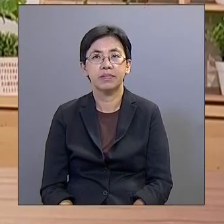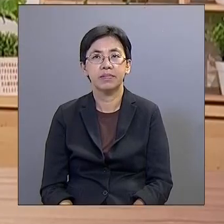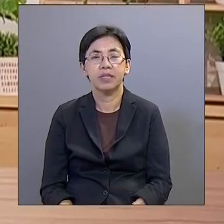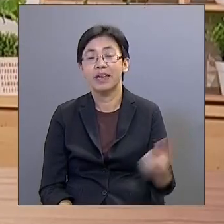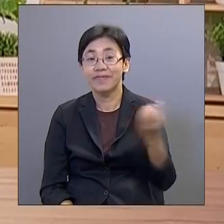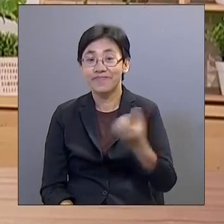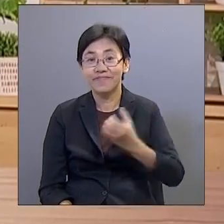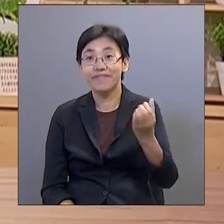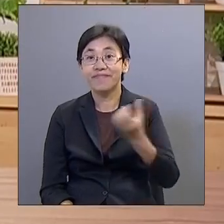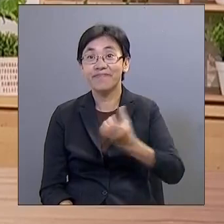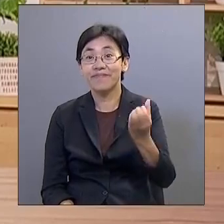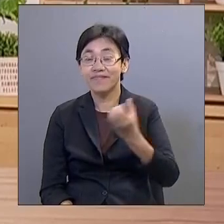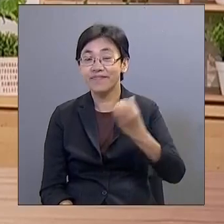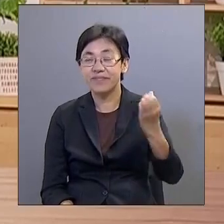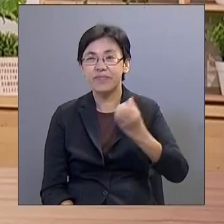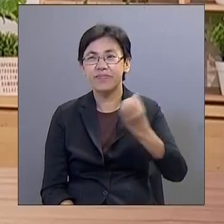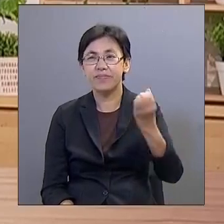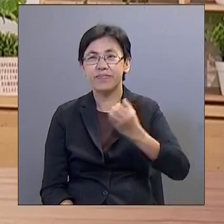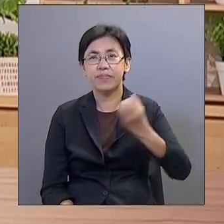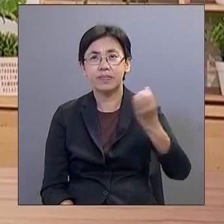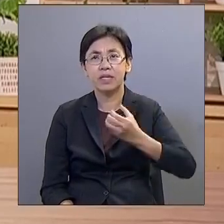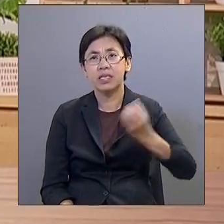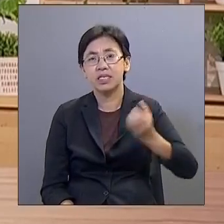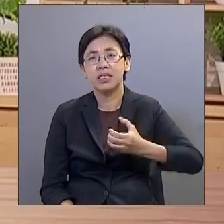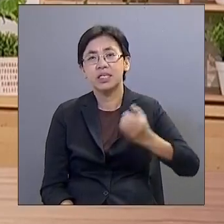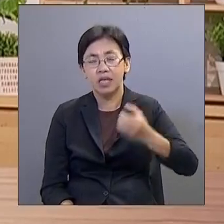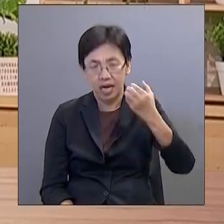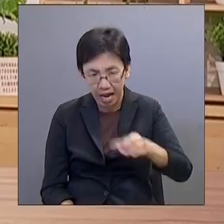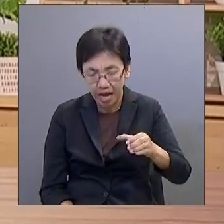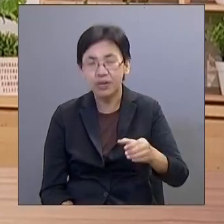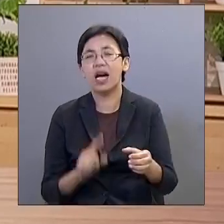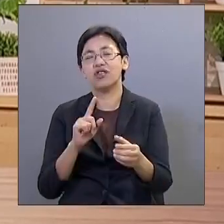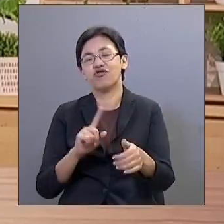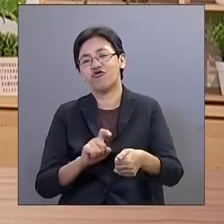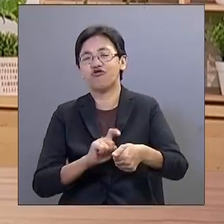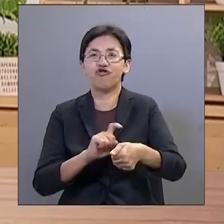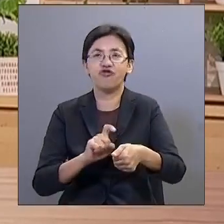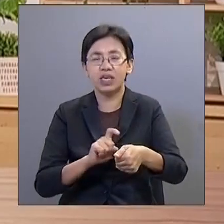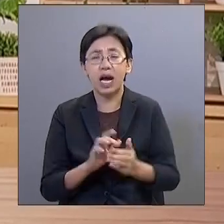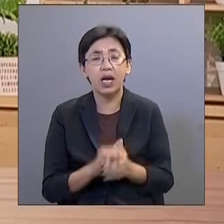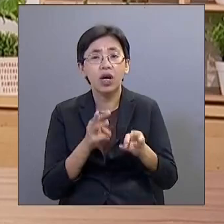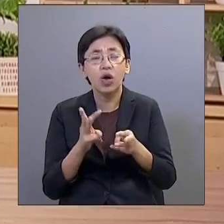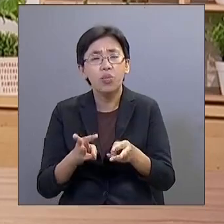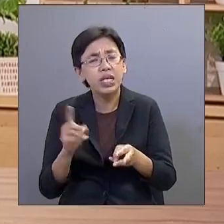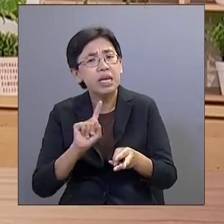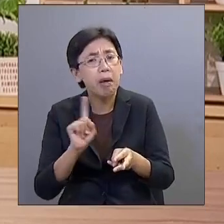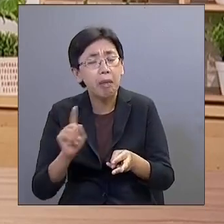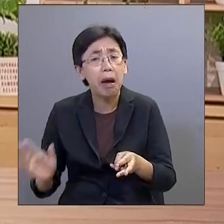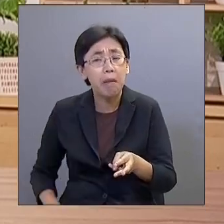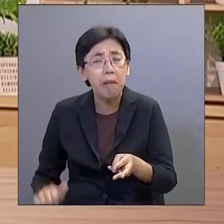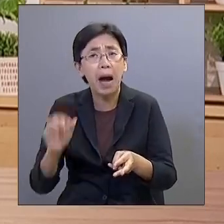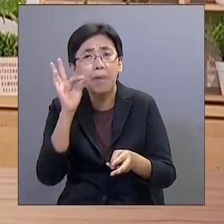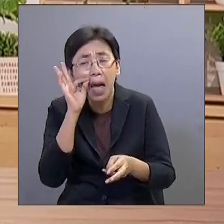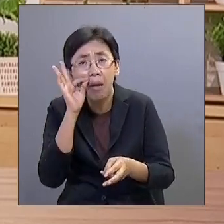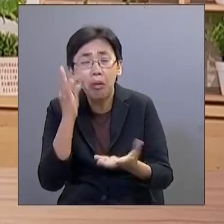เวลาใช้งานนะคะก็เขย่าแล้วก็ใช้นะคะแล้วก็วิธีการอาบน้ำแบบแห้งให้กับสัตว์เลี้ยงนะค